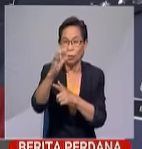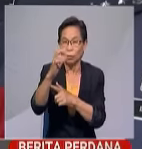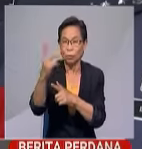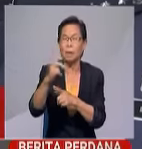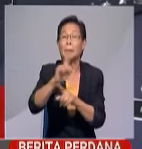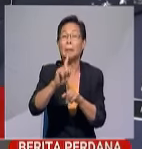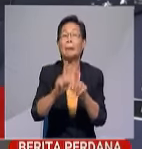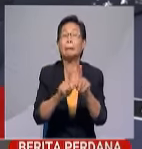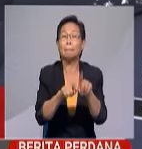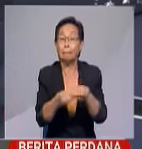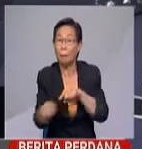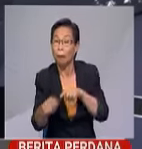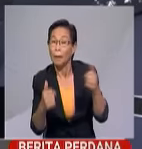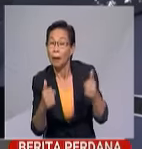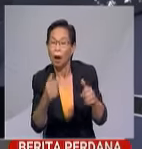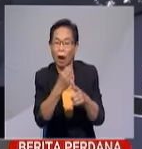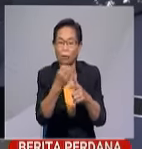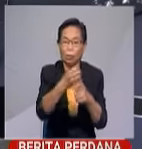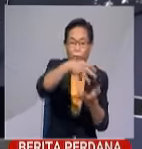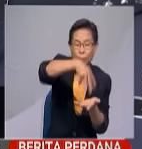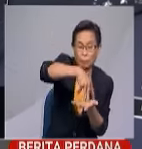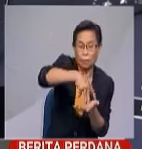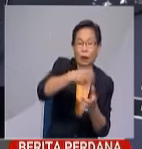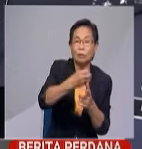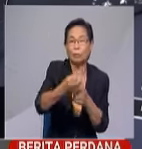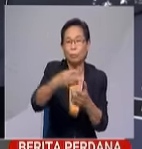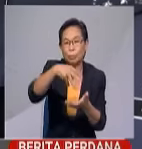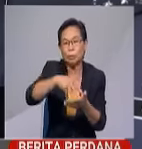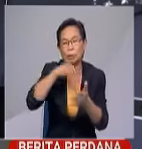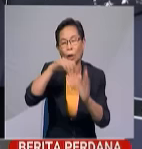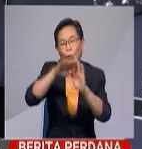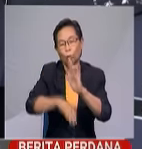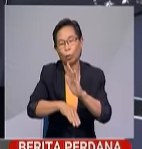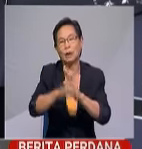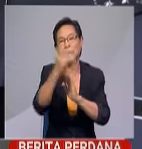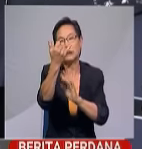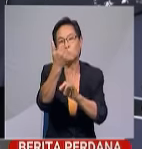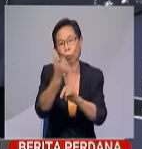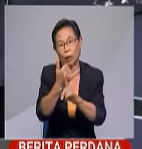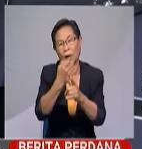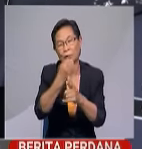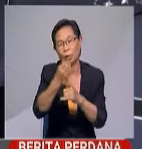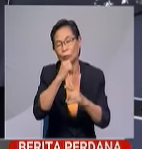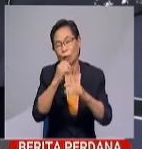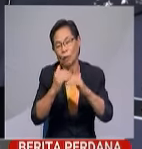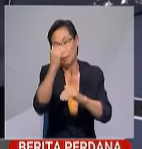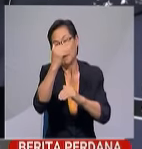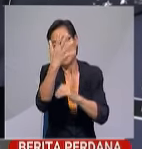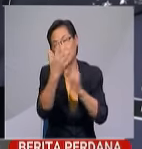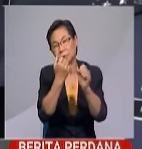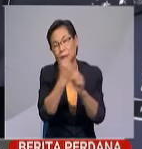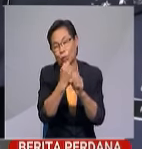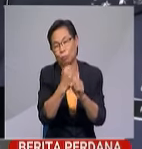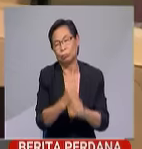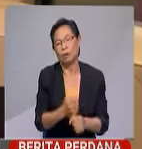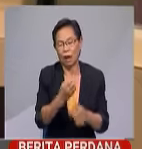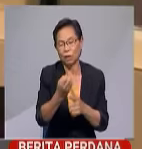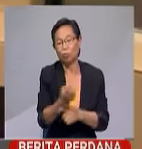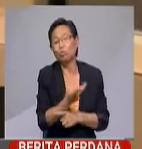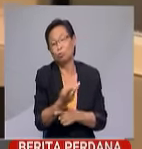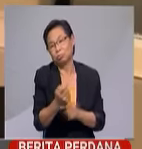besar, atau penjara, di penjara tidak kurang 6 bulan dan tidak melebihi 5 tahun atau kedua-dua sekali.